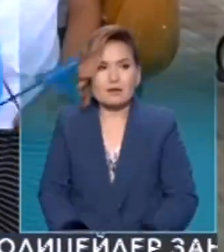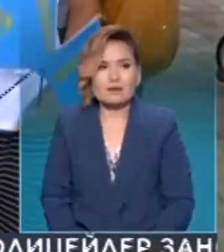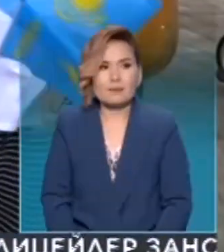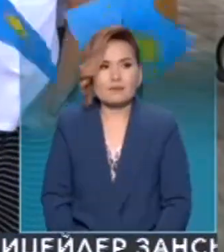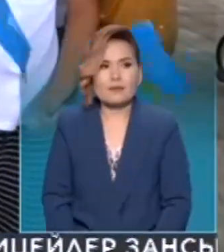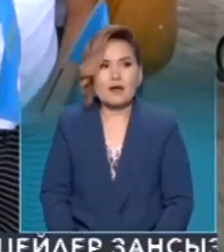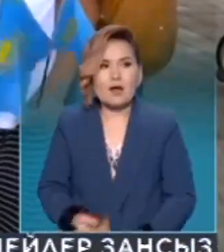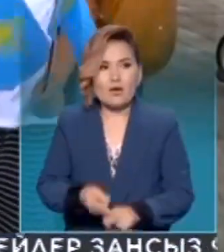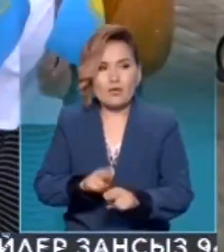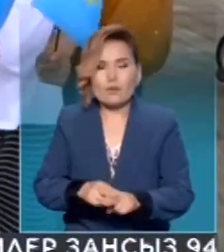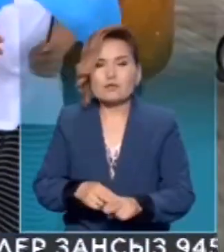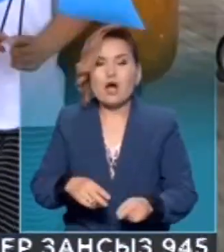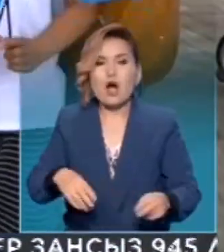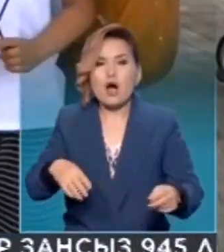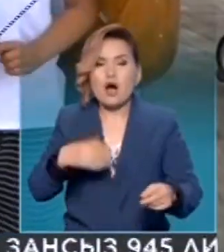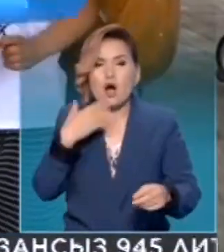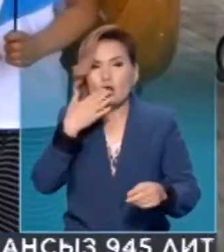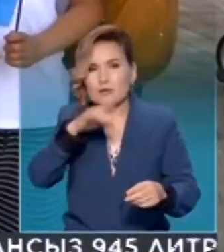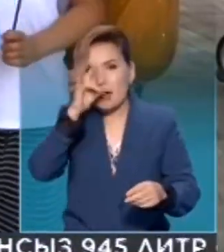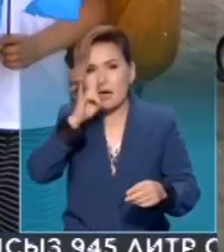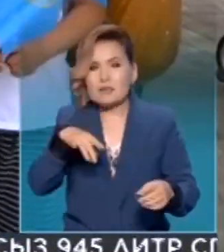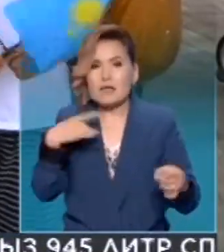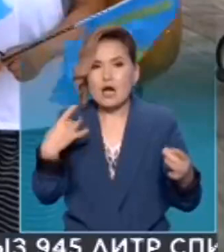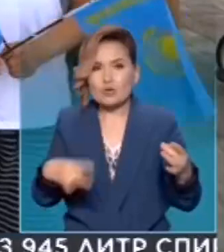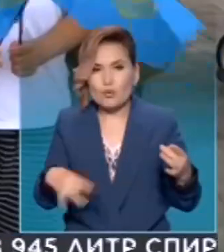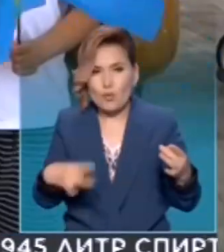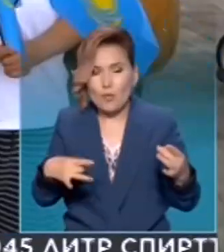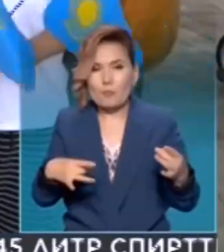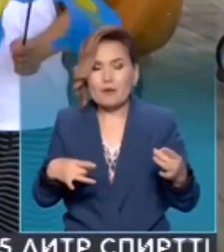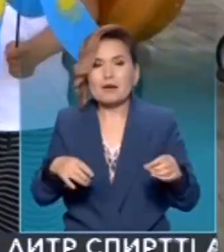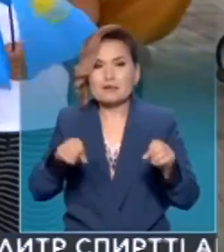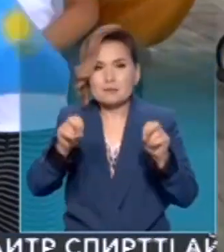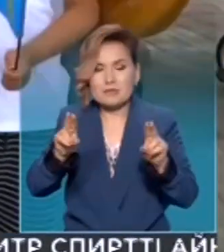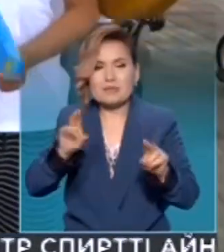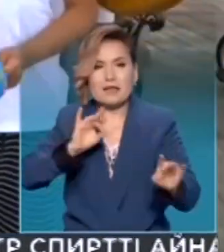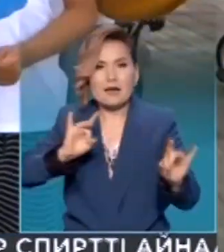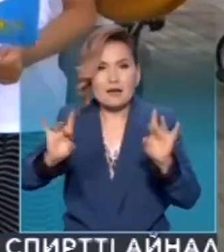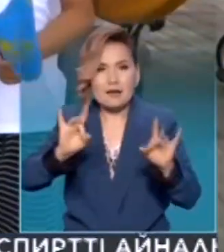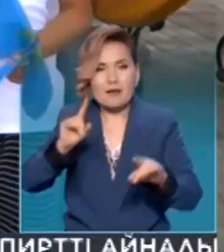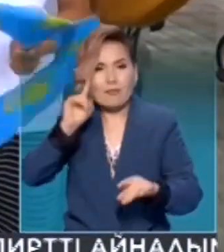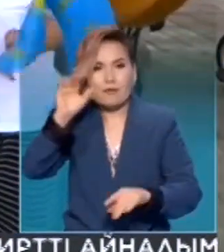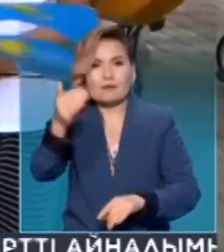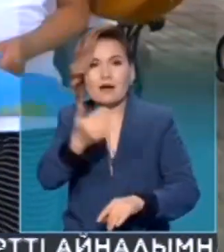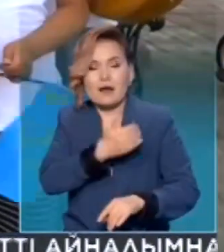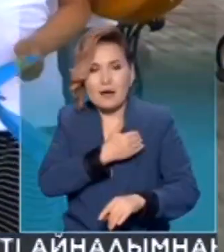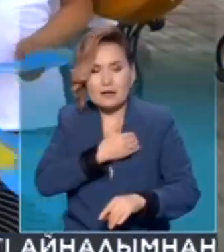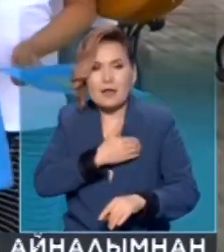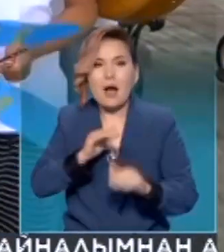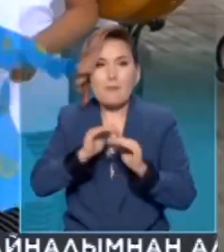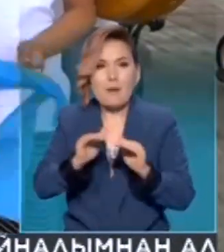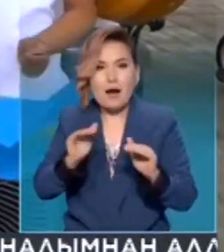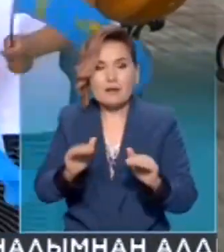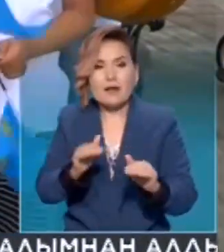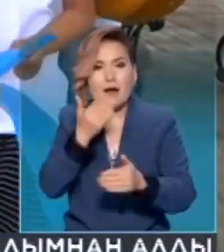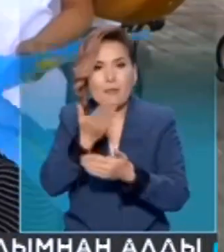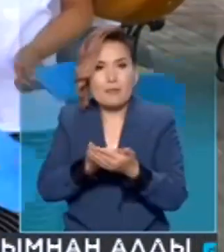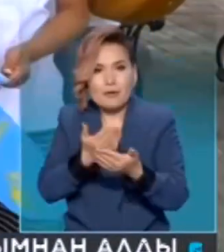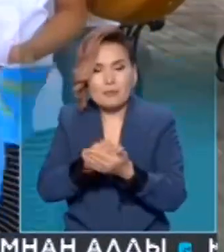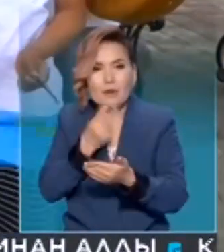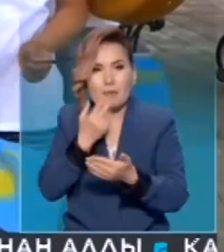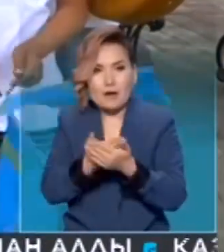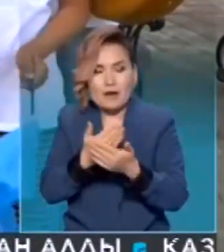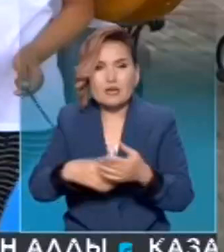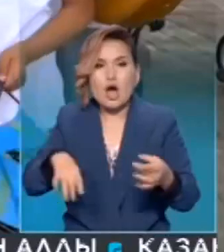болғандықтан осы келешекте балдар үйрен біліп жүрсін, өзіміздің ұлттық аспаптың қандай жаңағы дәрежесінің